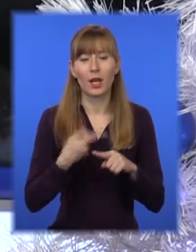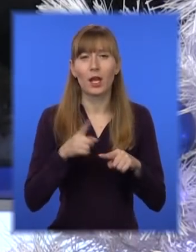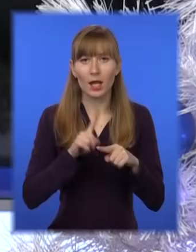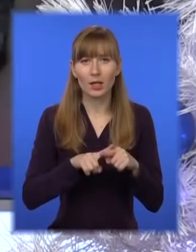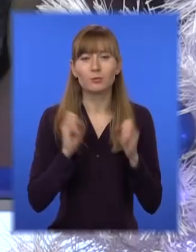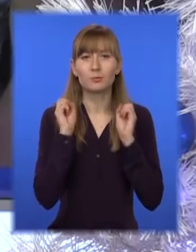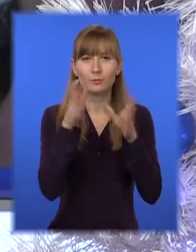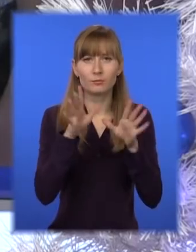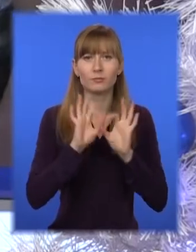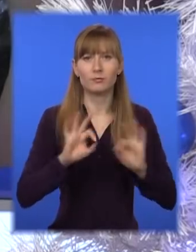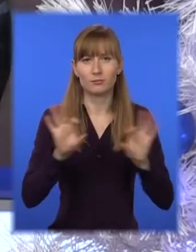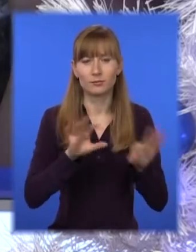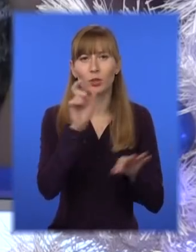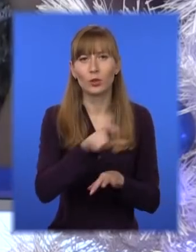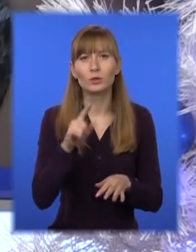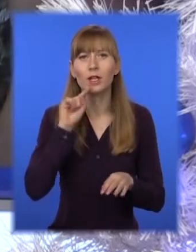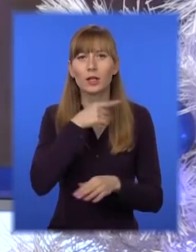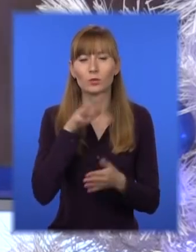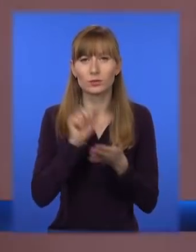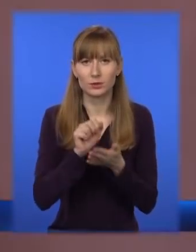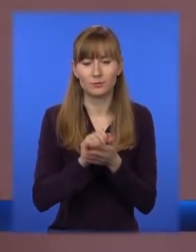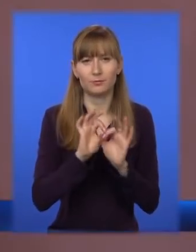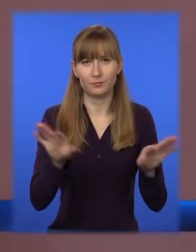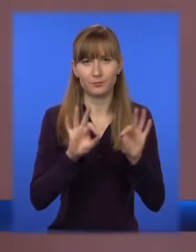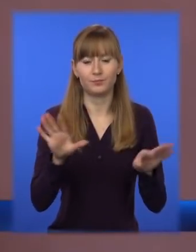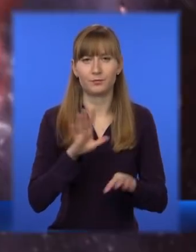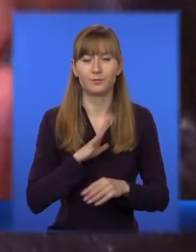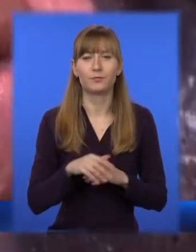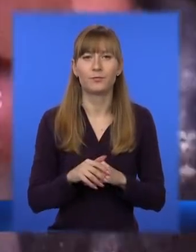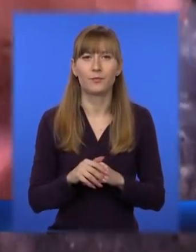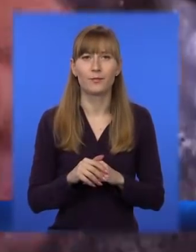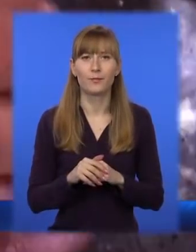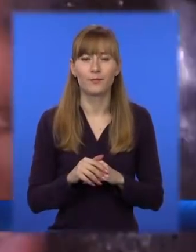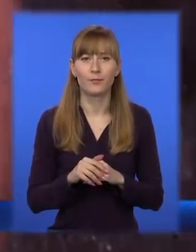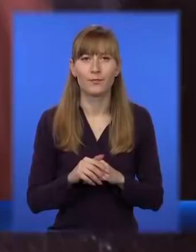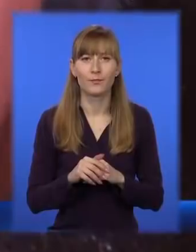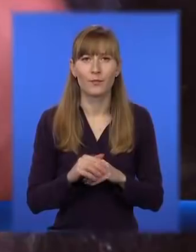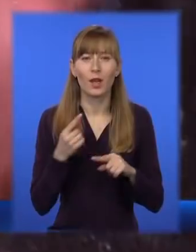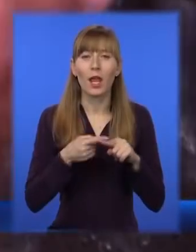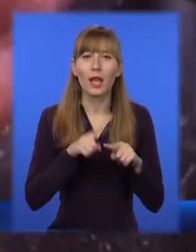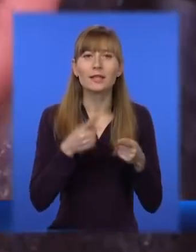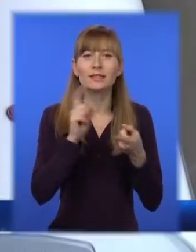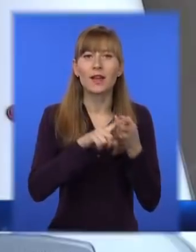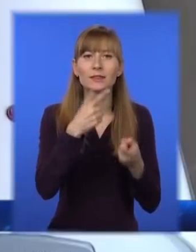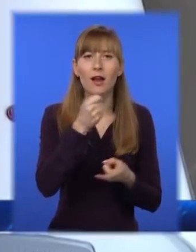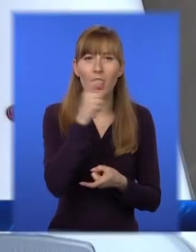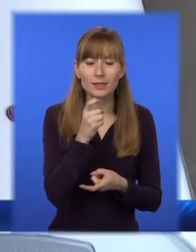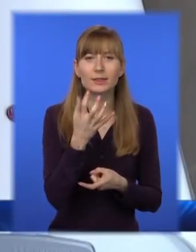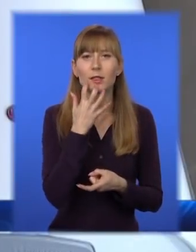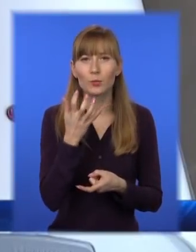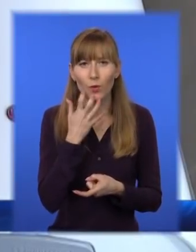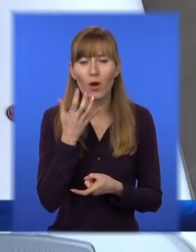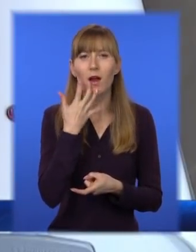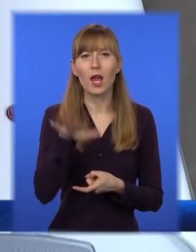прогноз опублікувало Міністерство економрозвитку на своєму офіційному ресурсі. Вказане передусім стосується тарифів на газ,